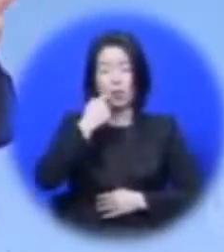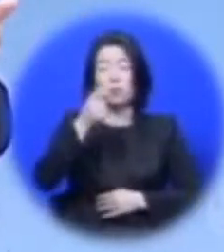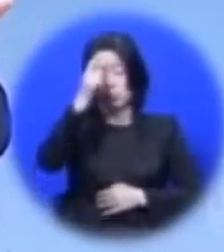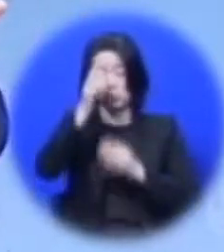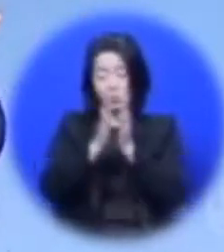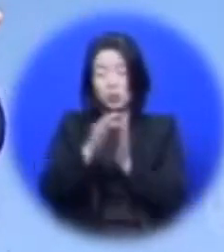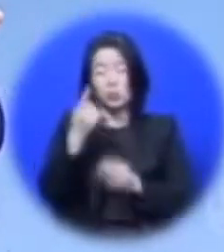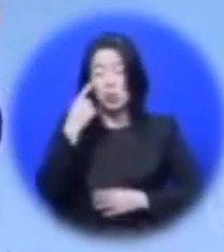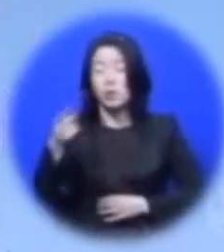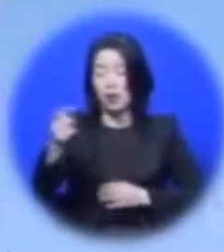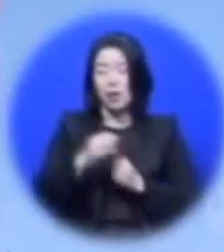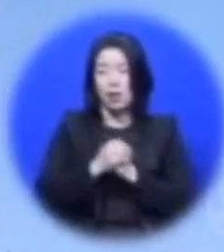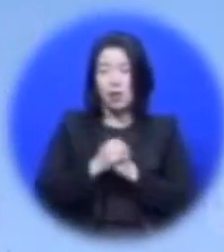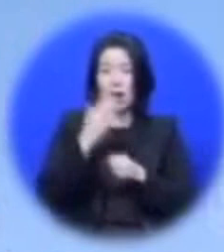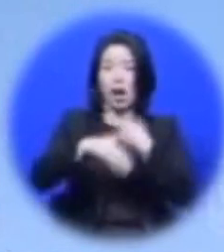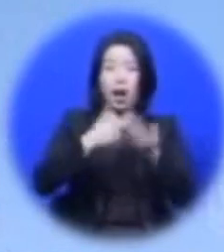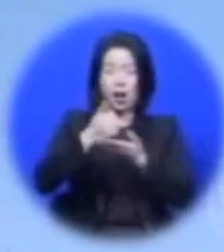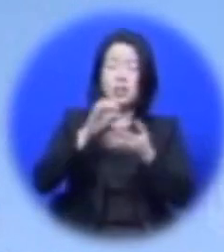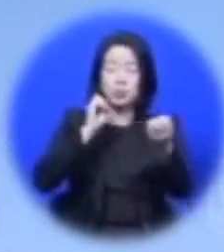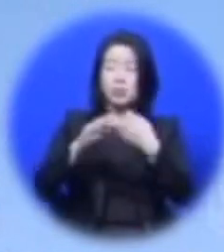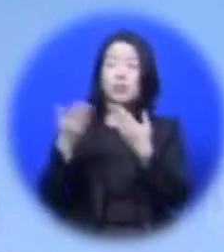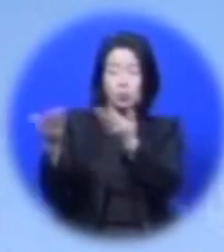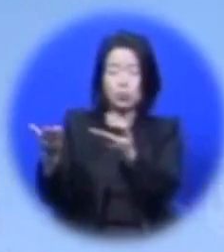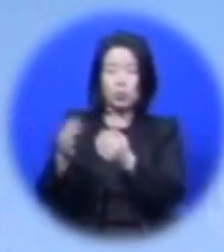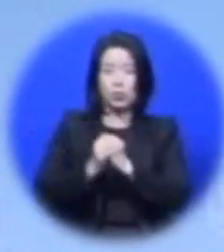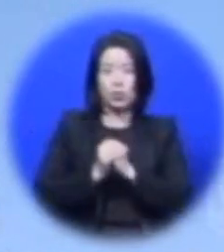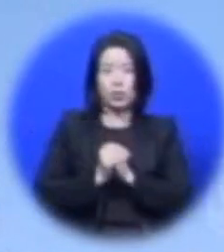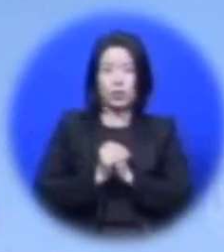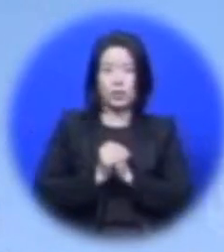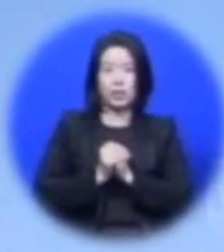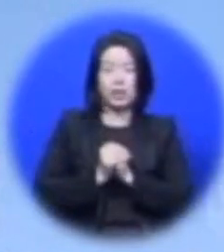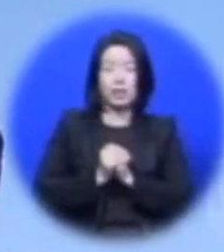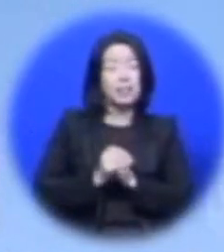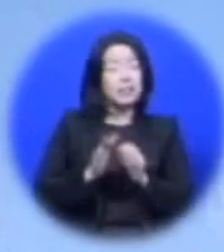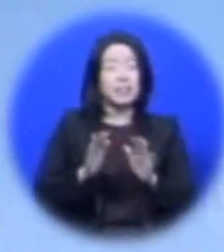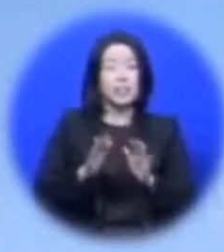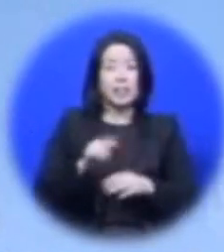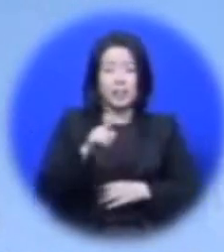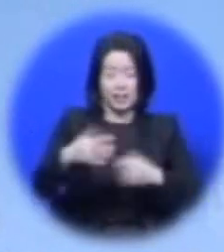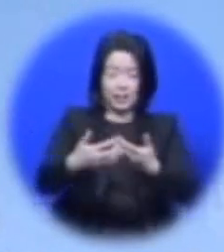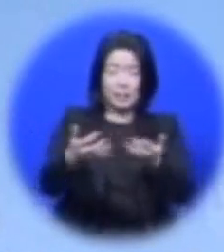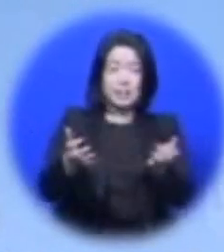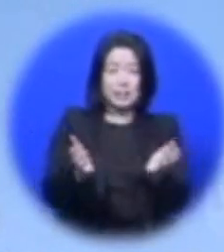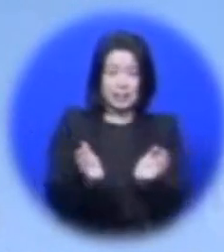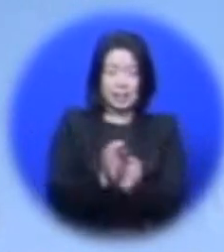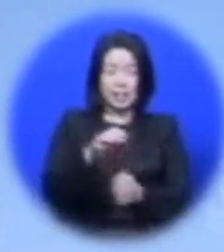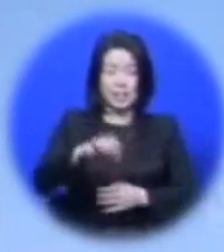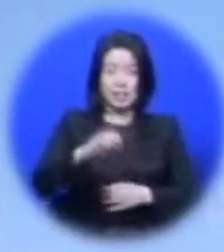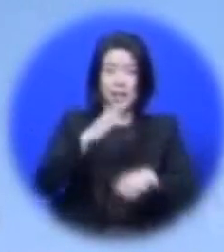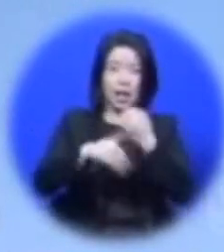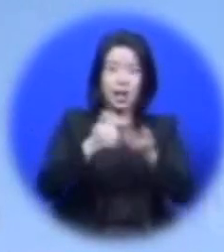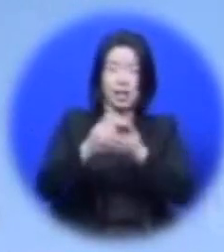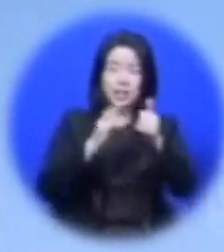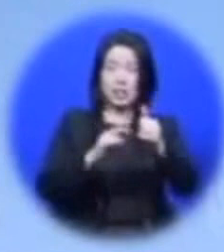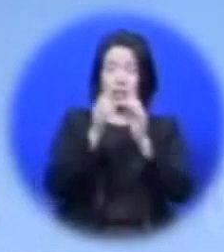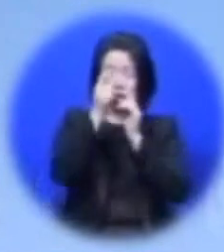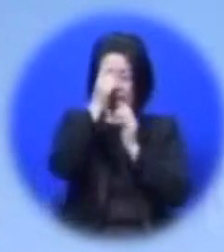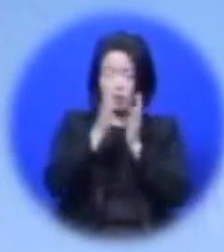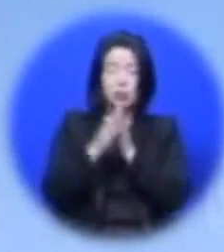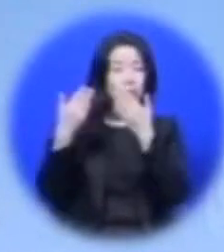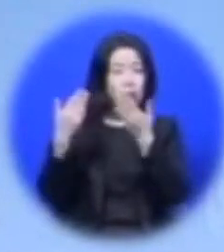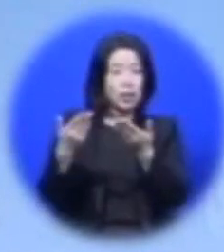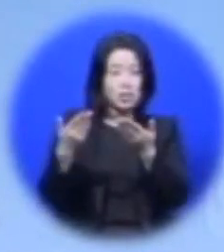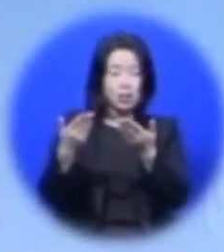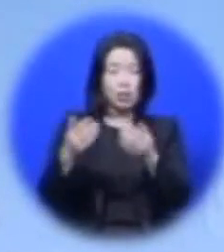보세요. 하나님이 응답하실 겁니다. 자, 그 단체에서 하나님께 기도해서 조지